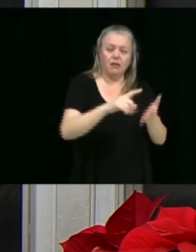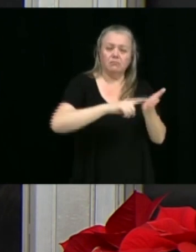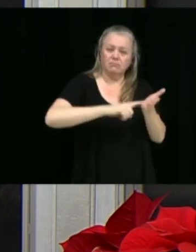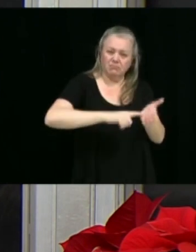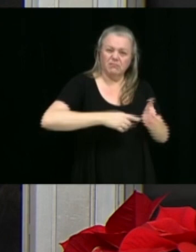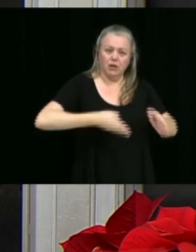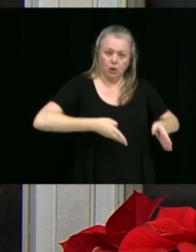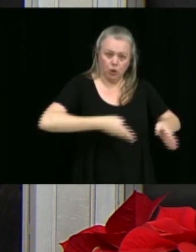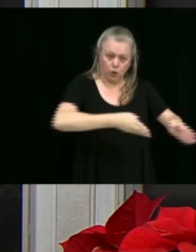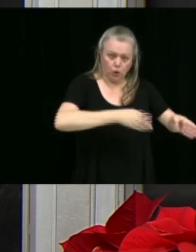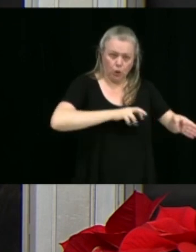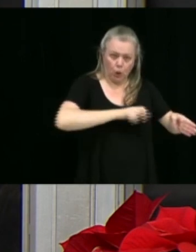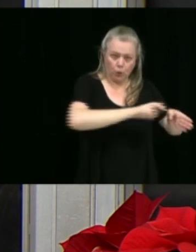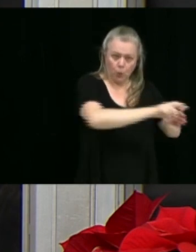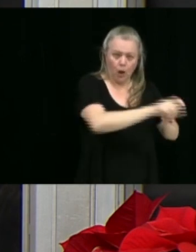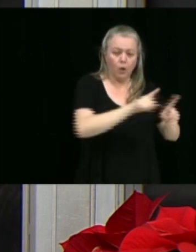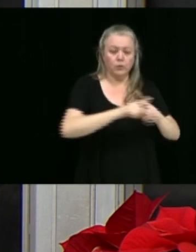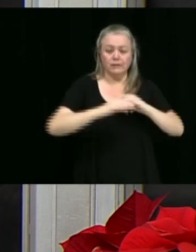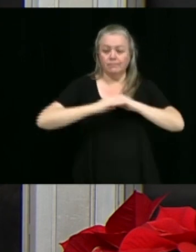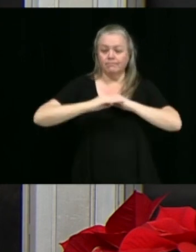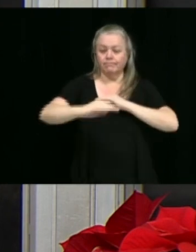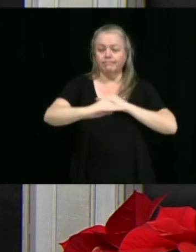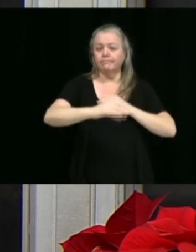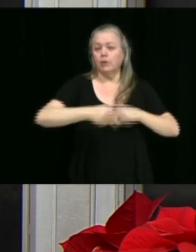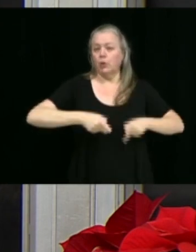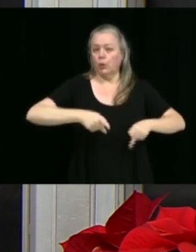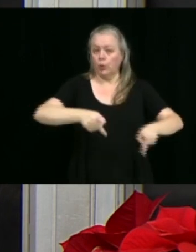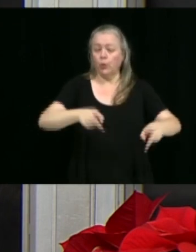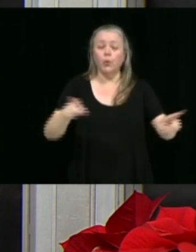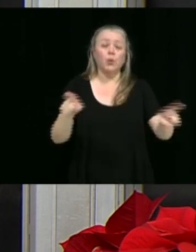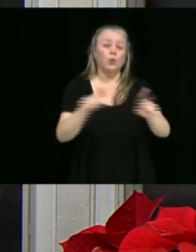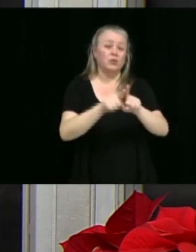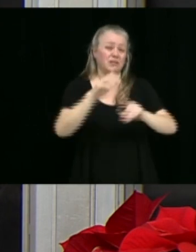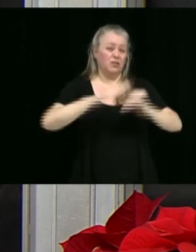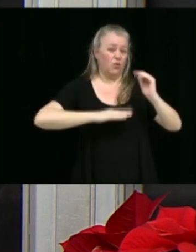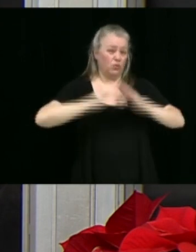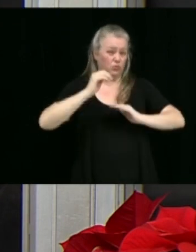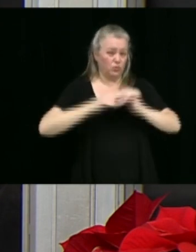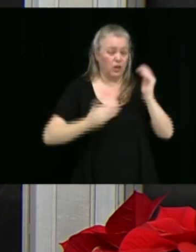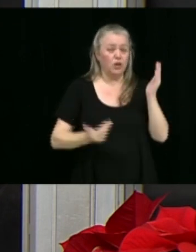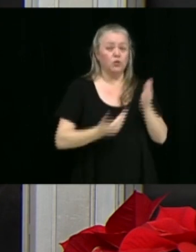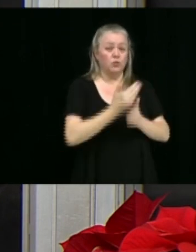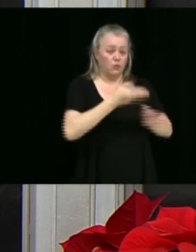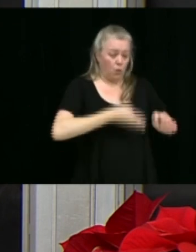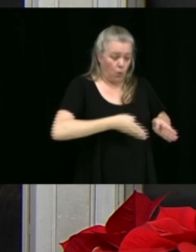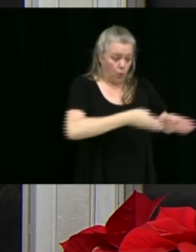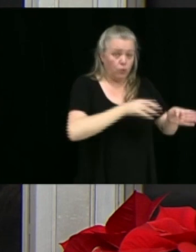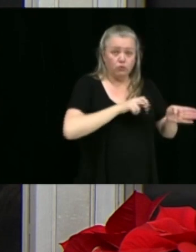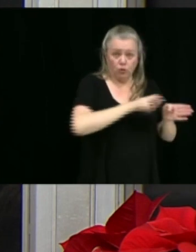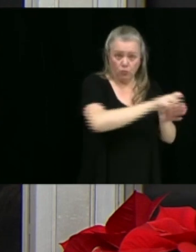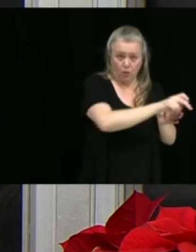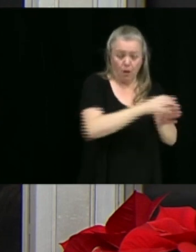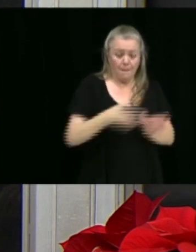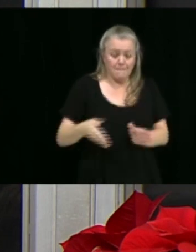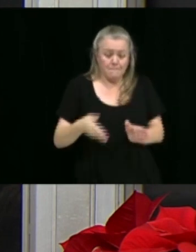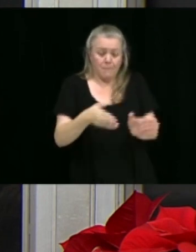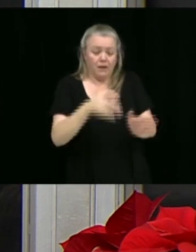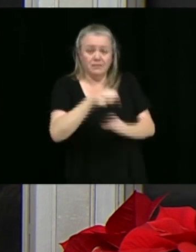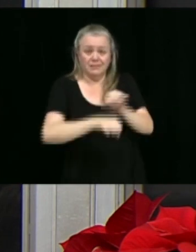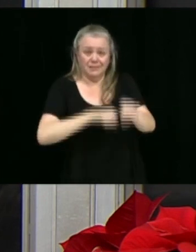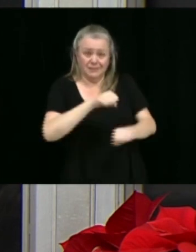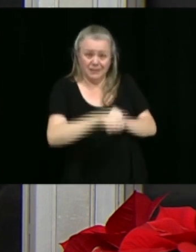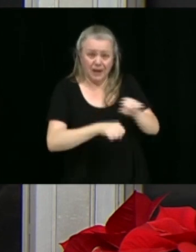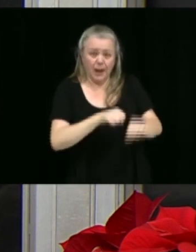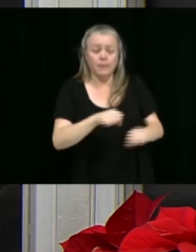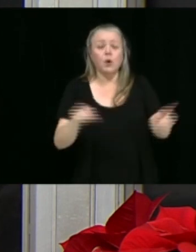de trottoirs et de pavage sur diverses rues, incluant la construction de nouveaux trottoirs, de bandes cyclables et d'infrastructures de